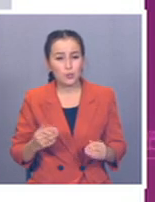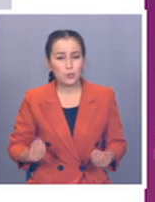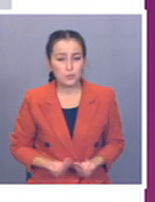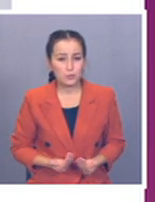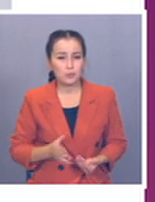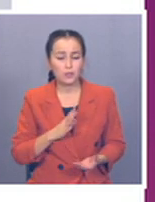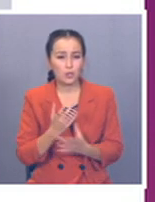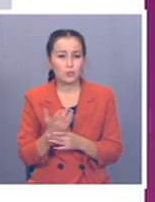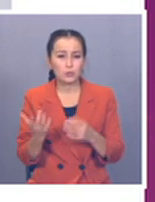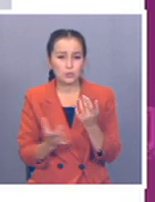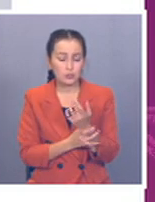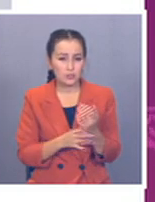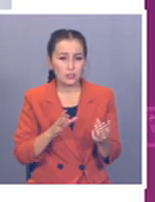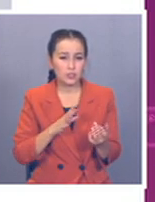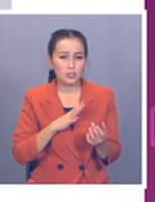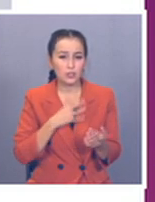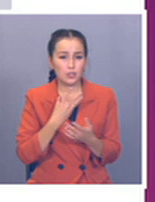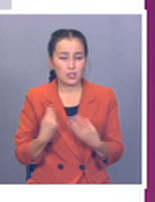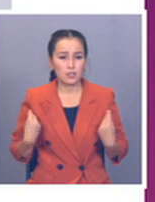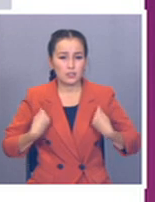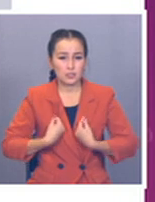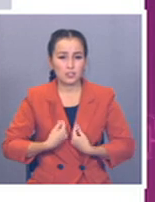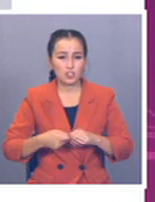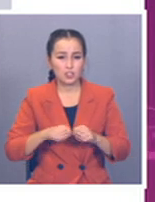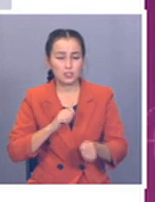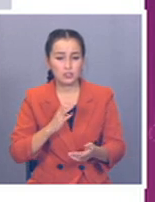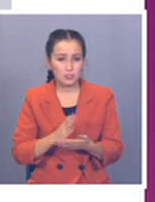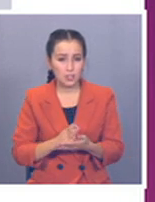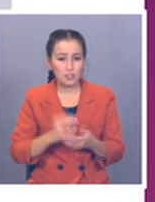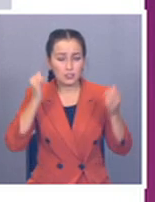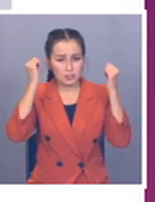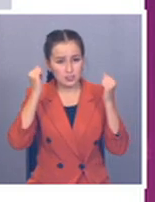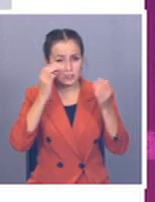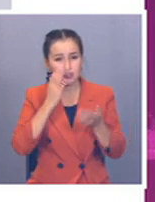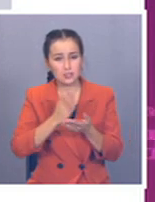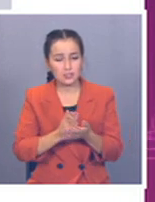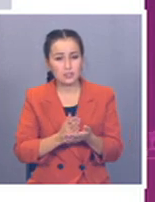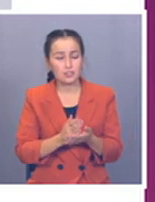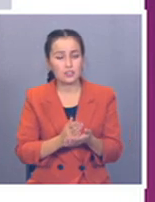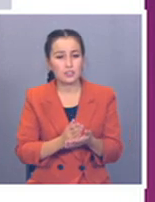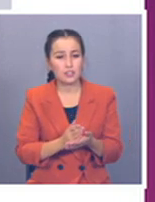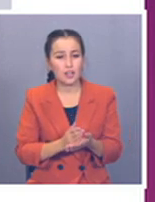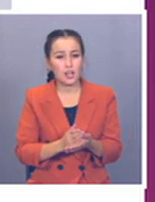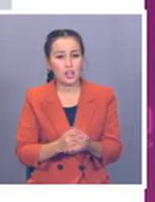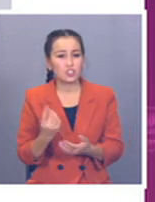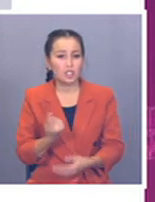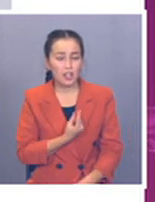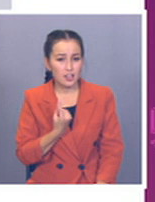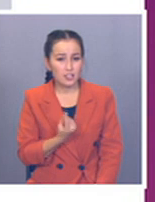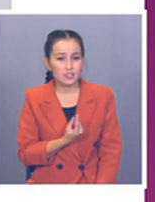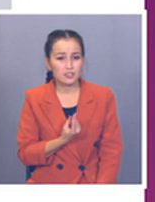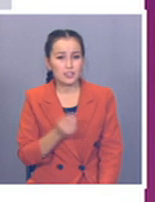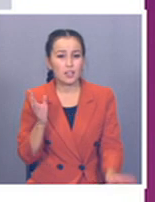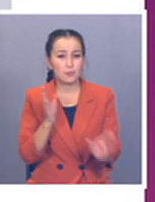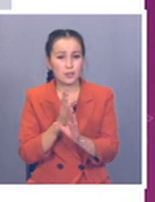өткен. Үстінде жыртық тоны бар, басында тері тымағы бар. Жалғыз,